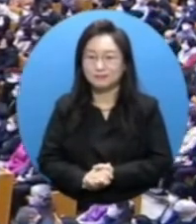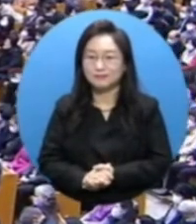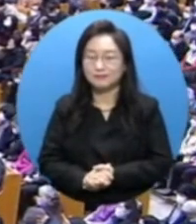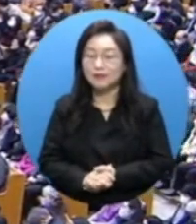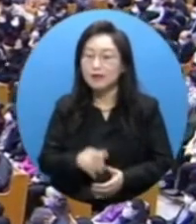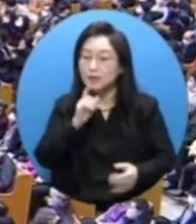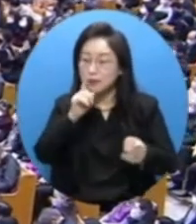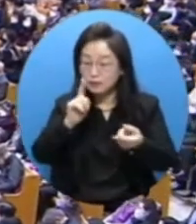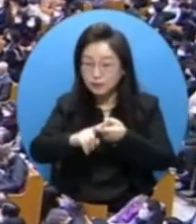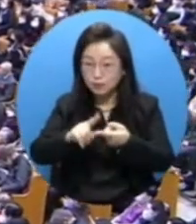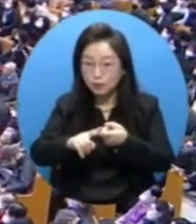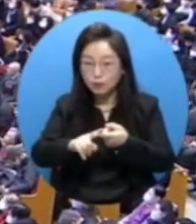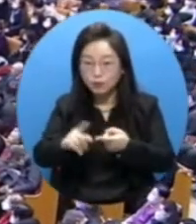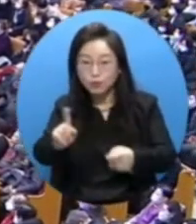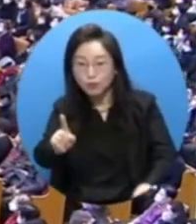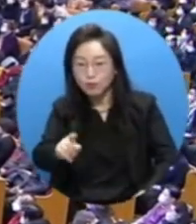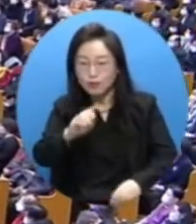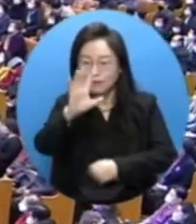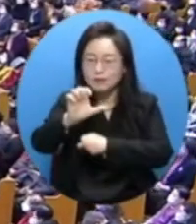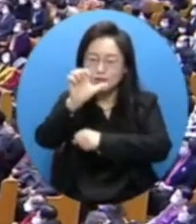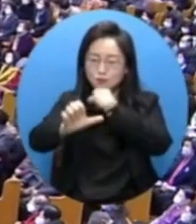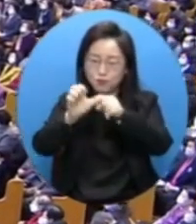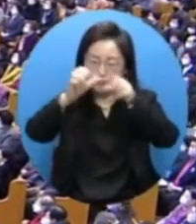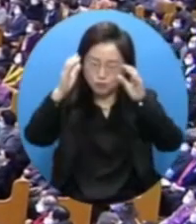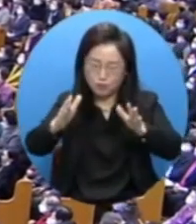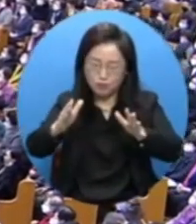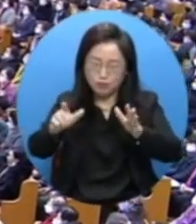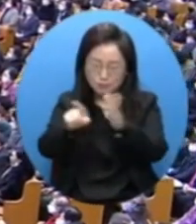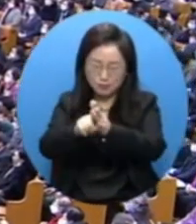이 말씀 을